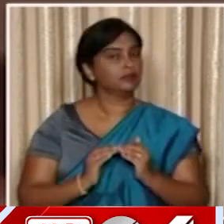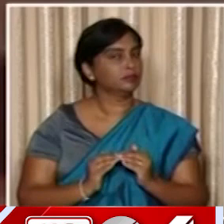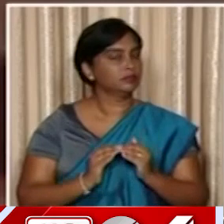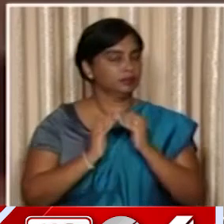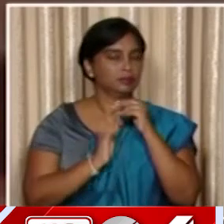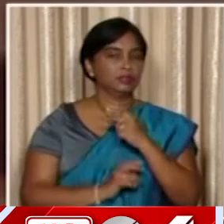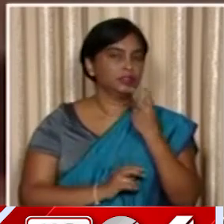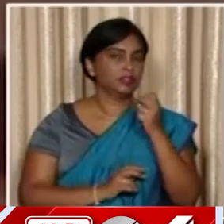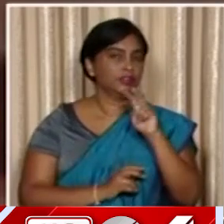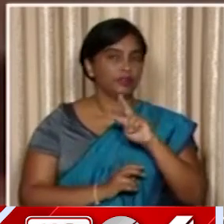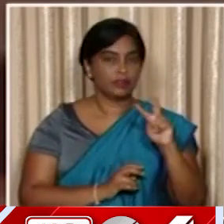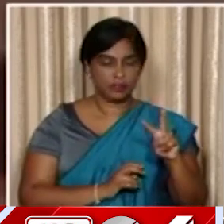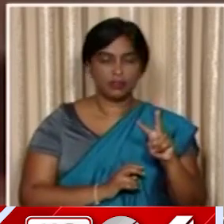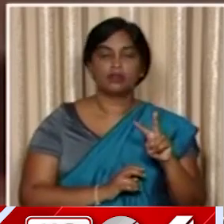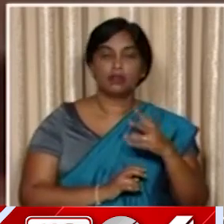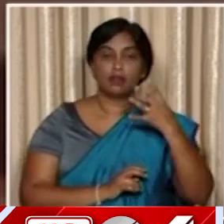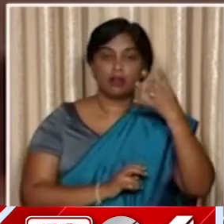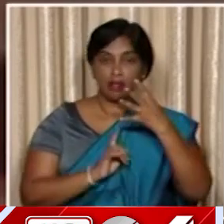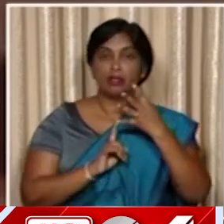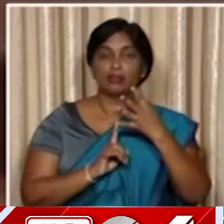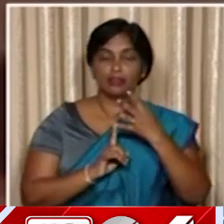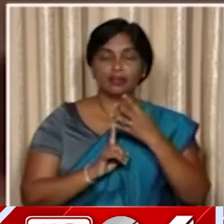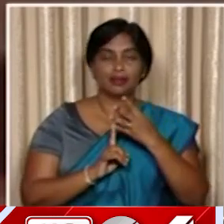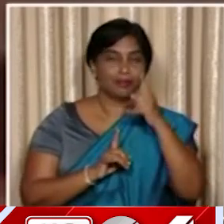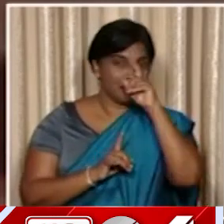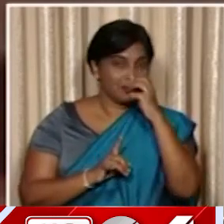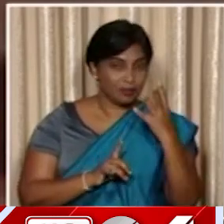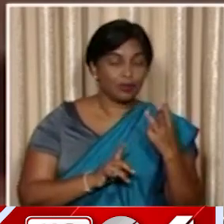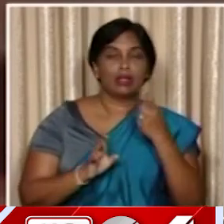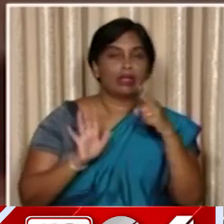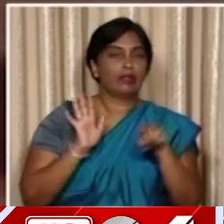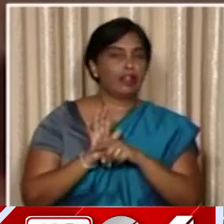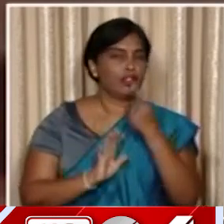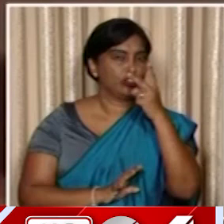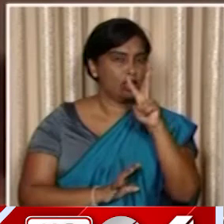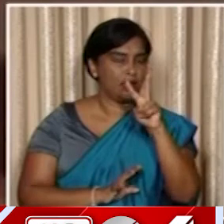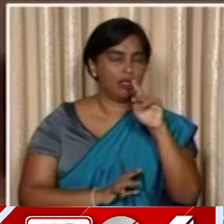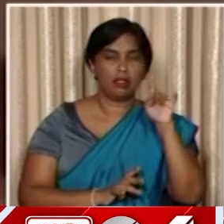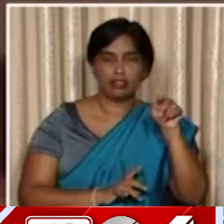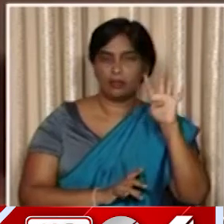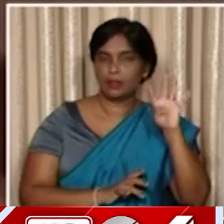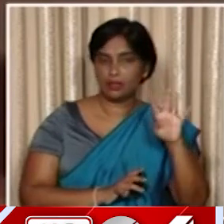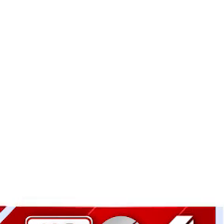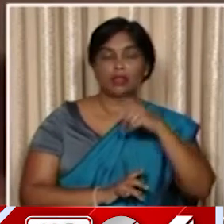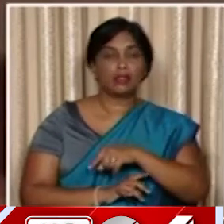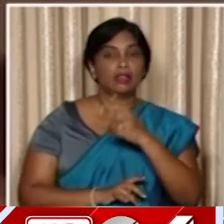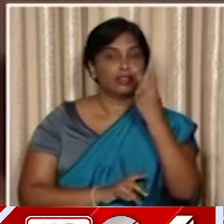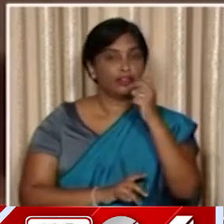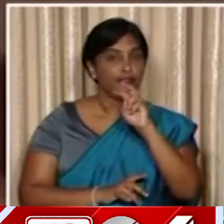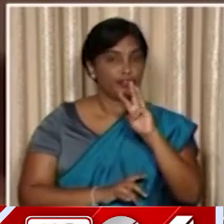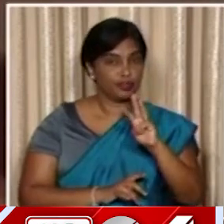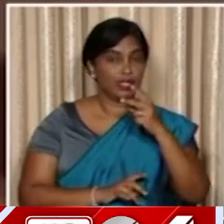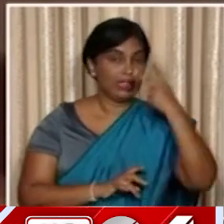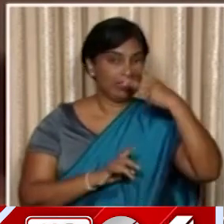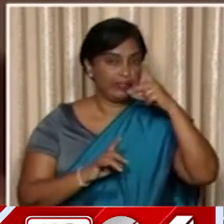වර්ධනය 2022 සිවිවෙනු කාර්තුවේ ඍණ 12.4 ගරු කථානායකතුමනි. 2023 දෙවන කාර්තුව තමයි දැනට අපි ගණනය